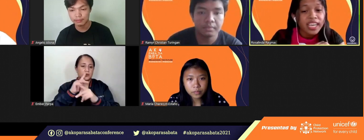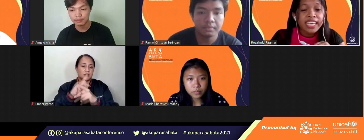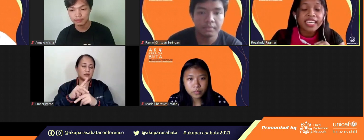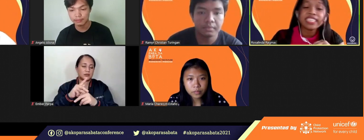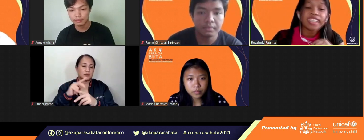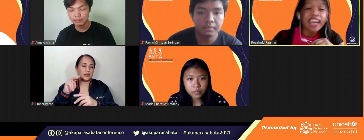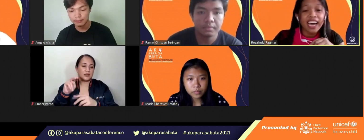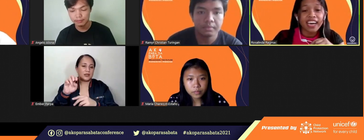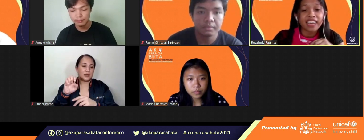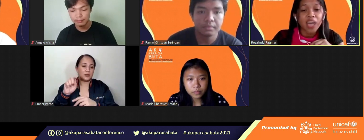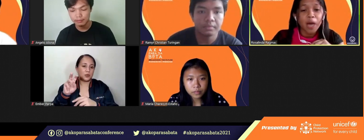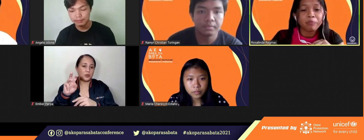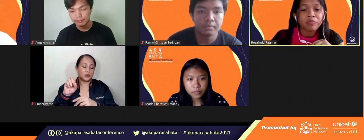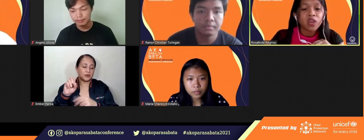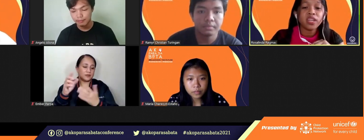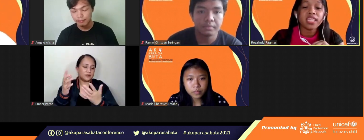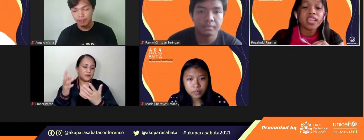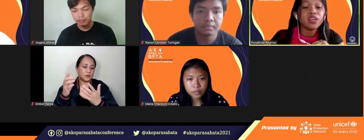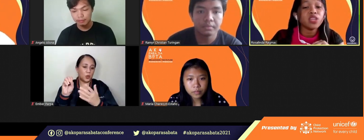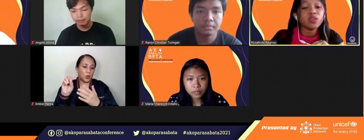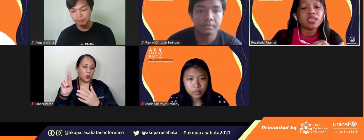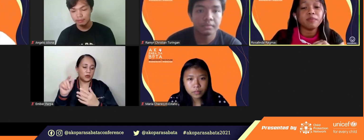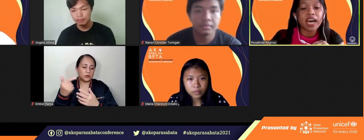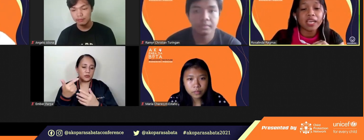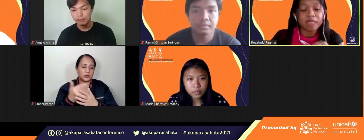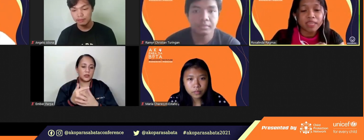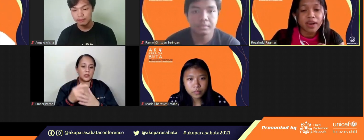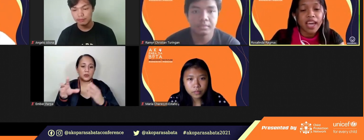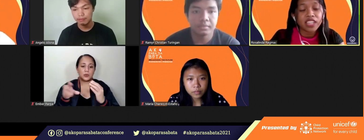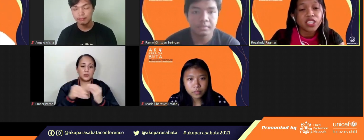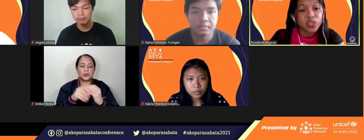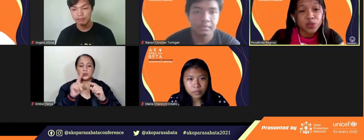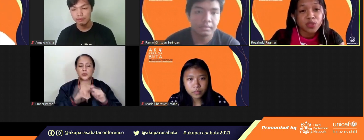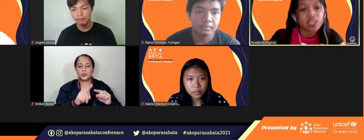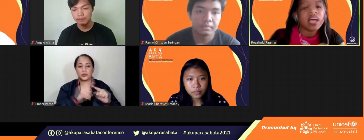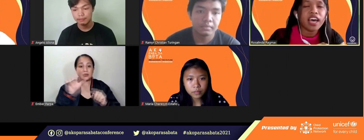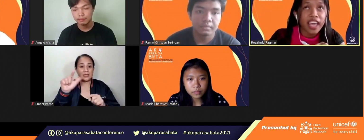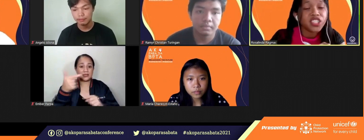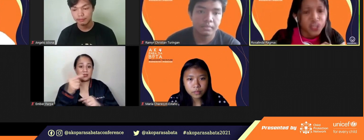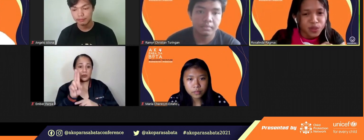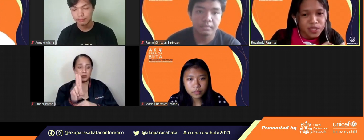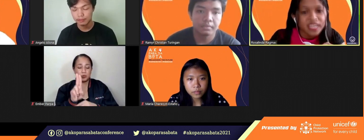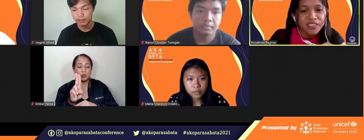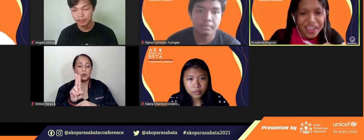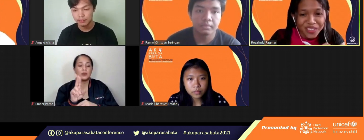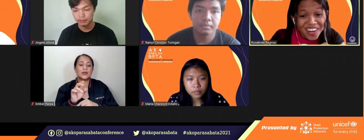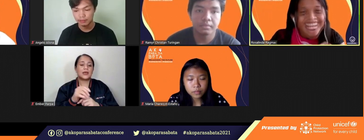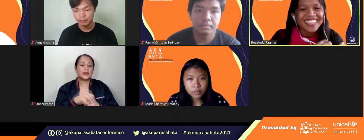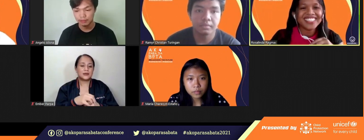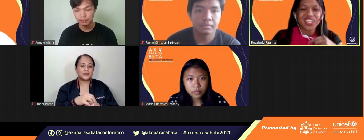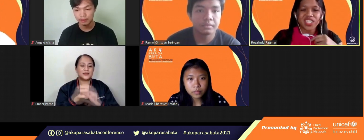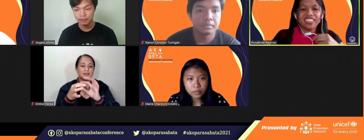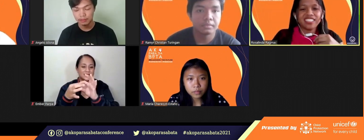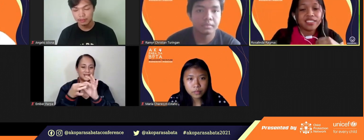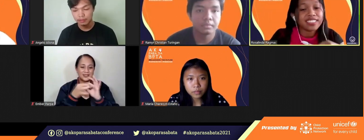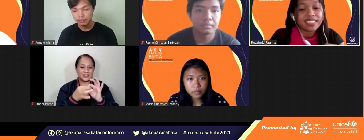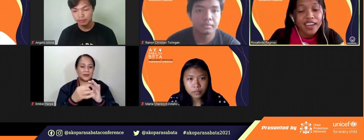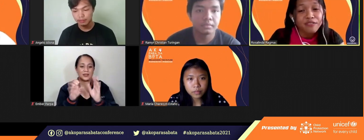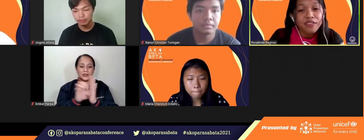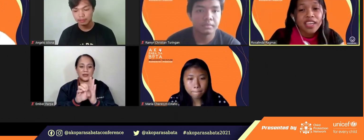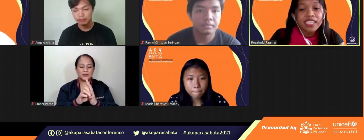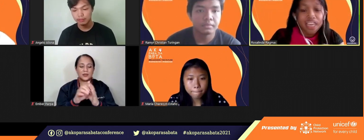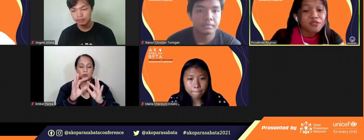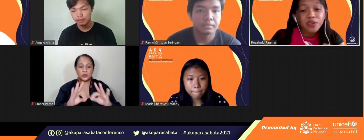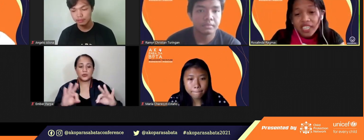www.childprotectionnetwork.org. Higit sa lahat, konektado ito sa mga iba't ibang LGUs, such as